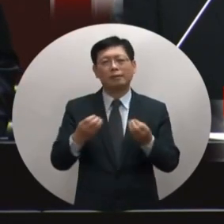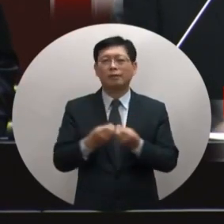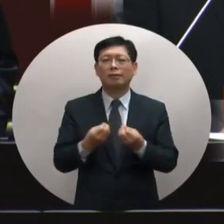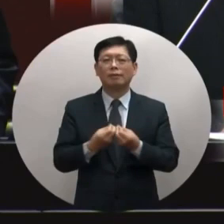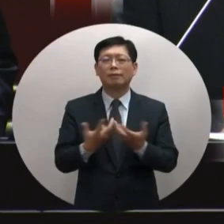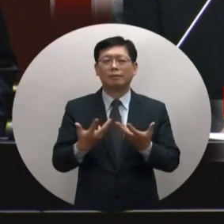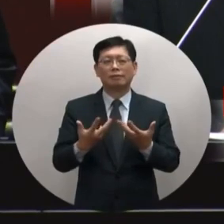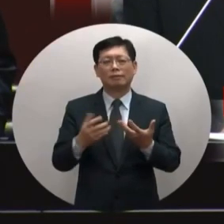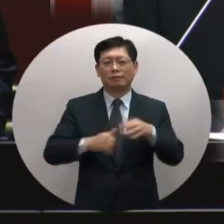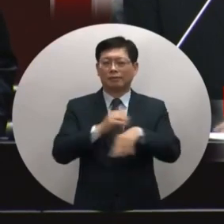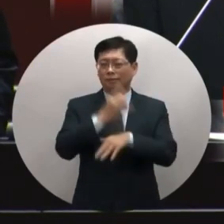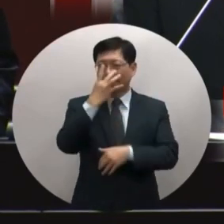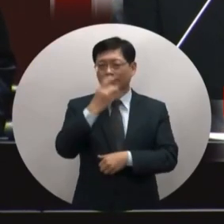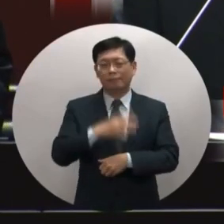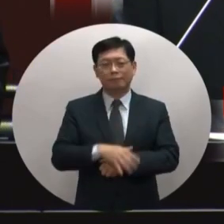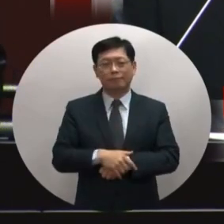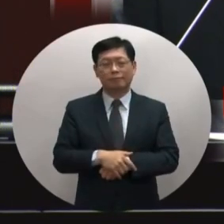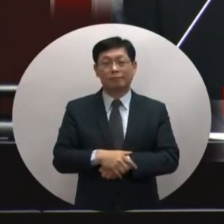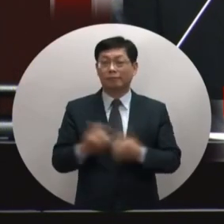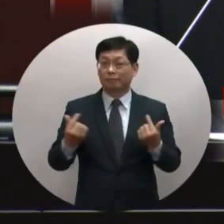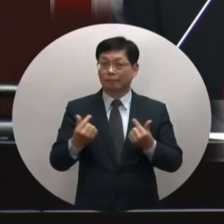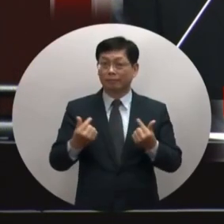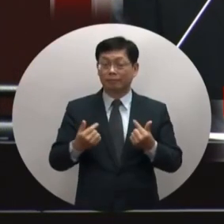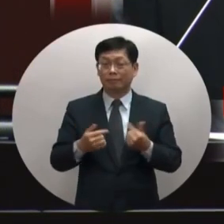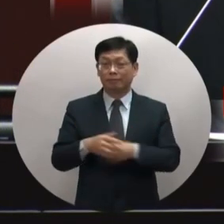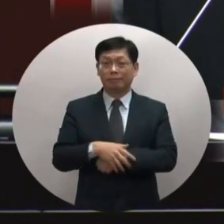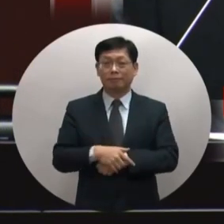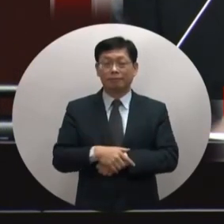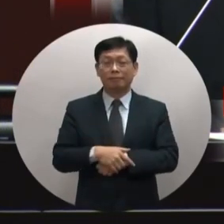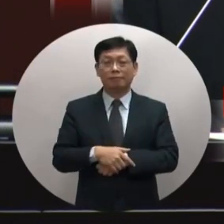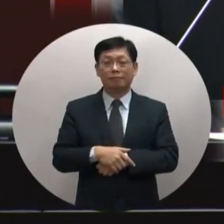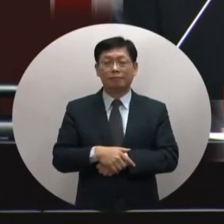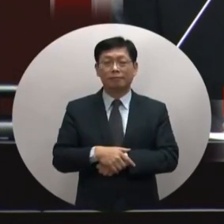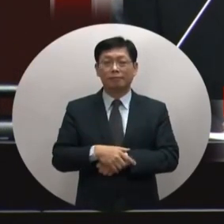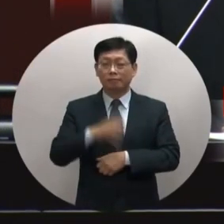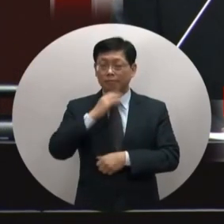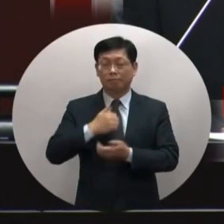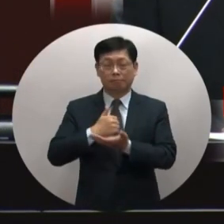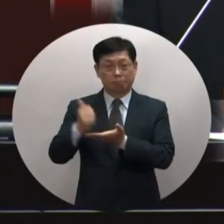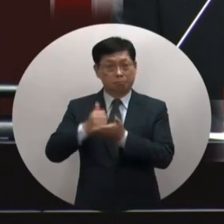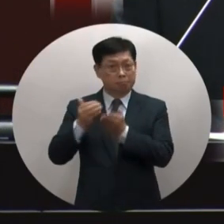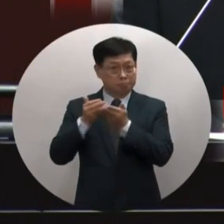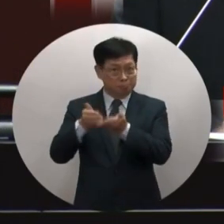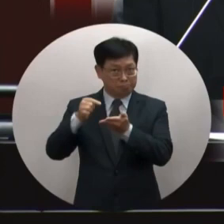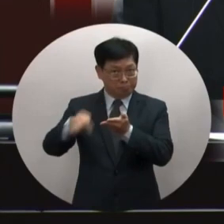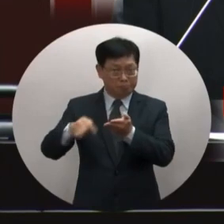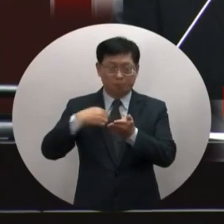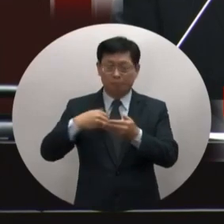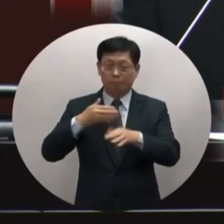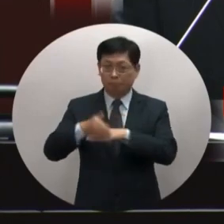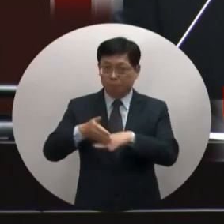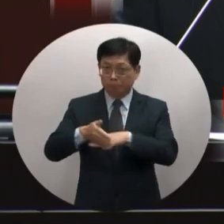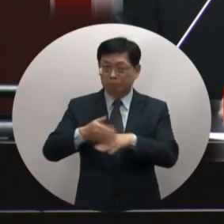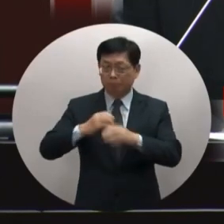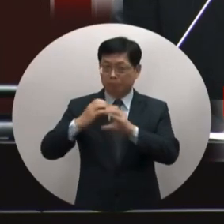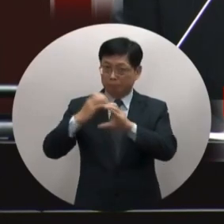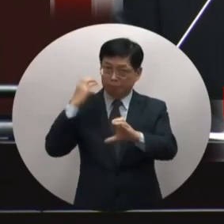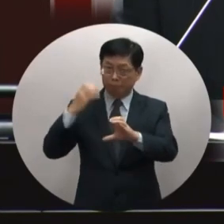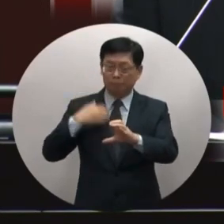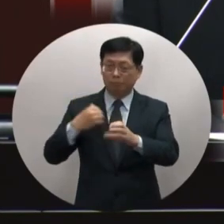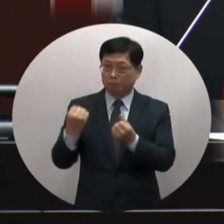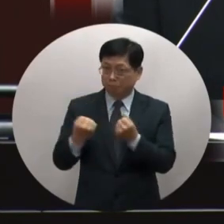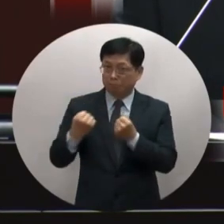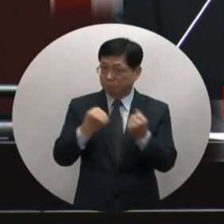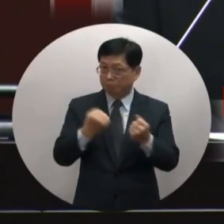完成那也包括我們讓這個所謂的貨櫃還有這些貨車的另外的